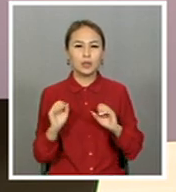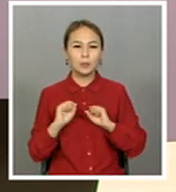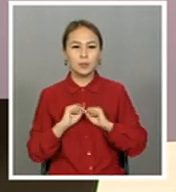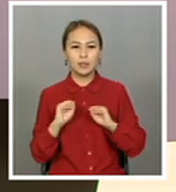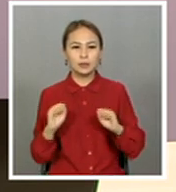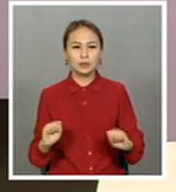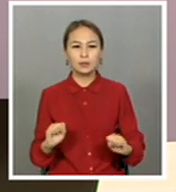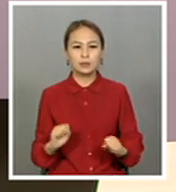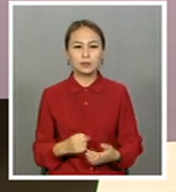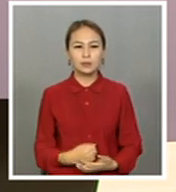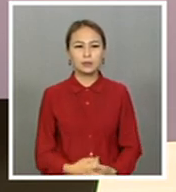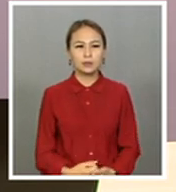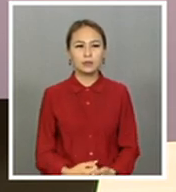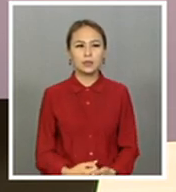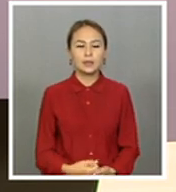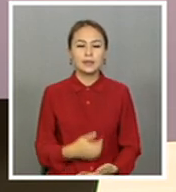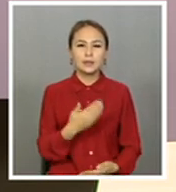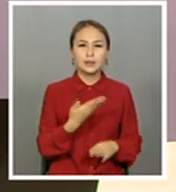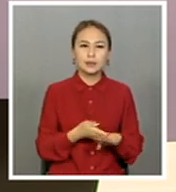Қорқақ, батыр.